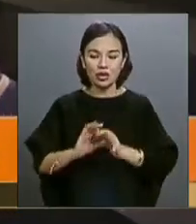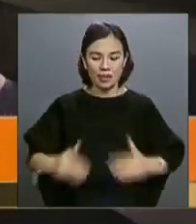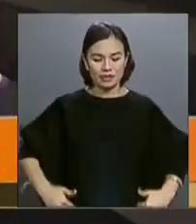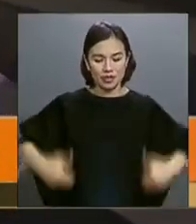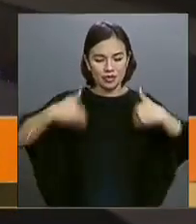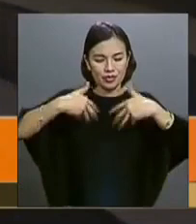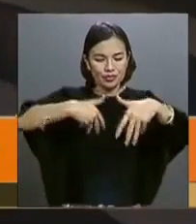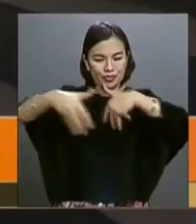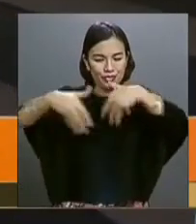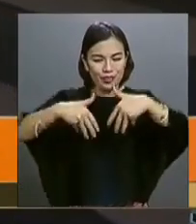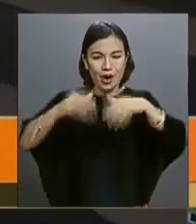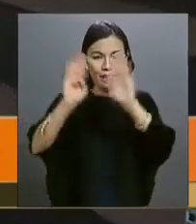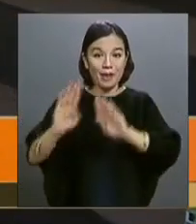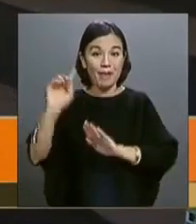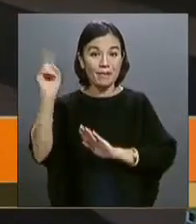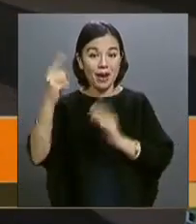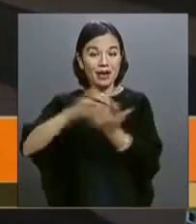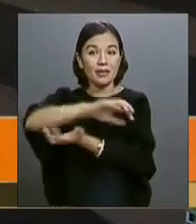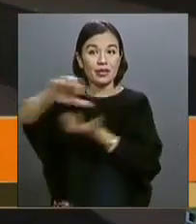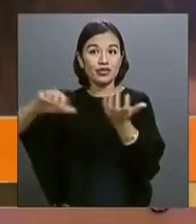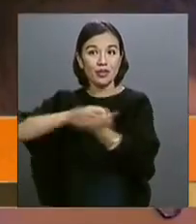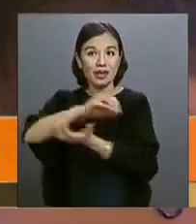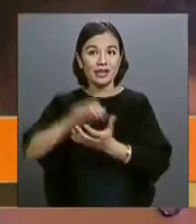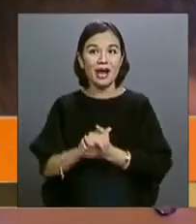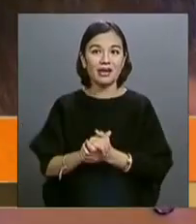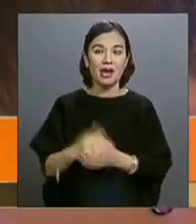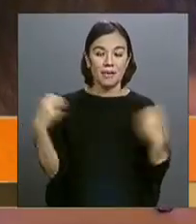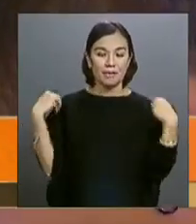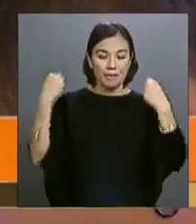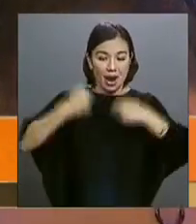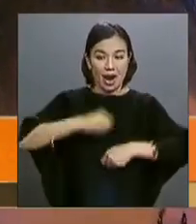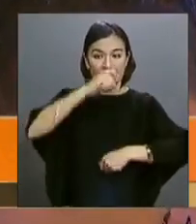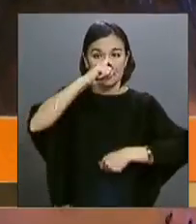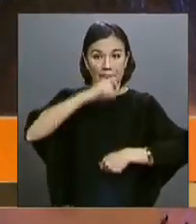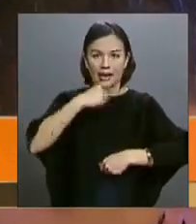ความร่วมสมัยสมกับคอนเซปต์งานที่ว่าผ้าไทยใครๆก็ใส่ได้